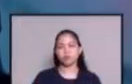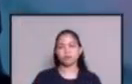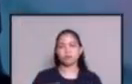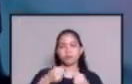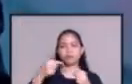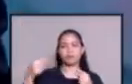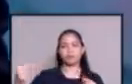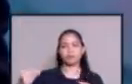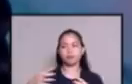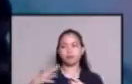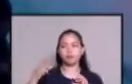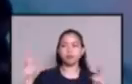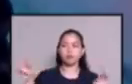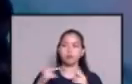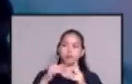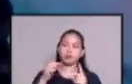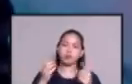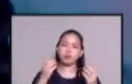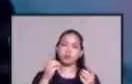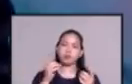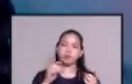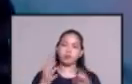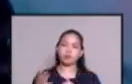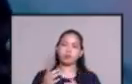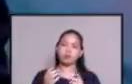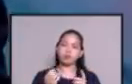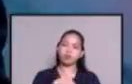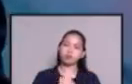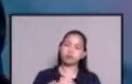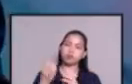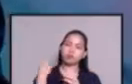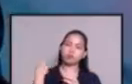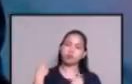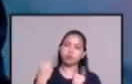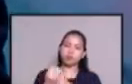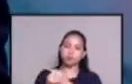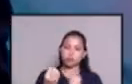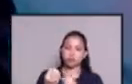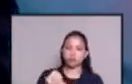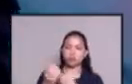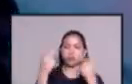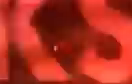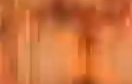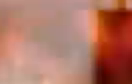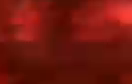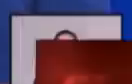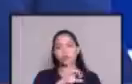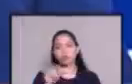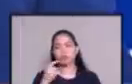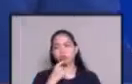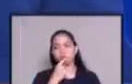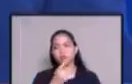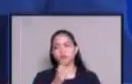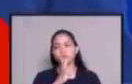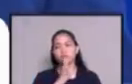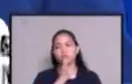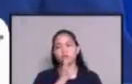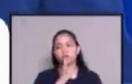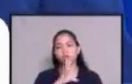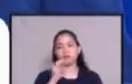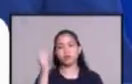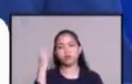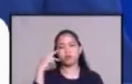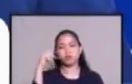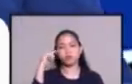Dumistansya naman ang Malacanang sa mga death threat na natanggap ng ilang paring bumabatiko sa Administrasyong Duterte. Ayon kay Presidential Spokesman Salvador Panelo,